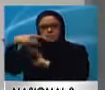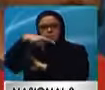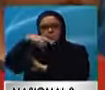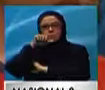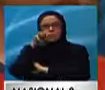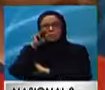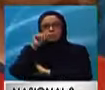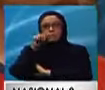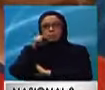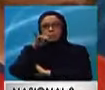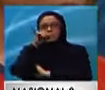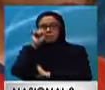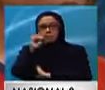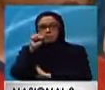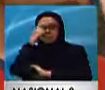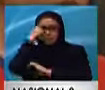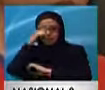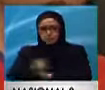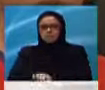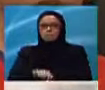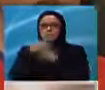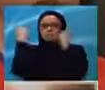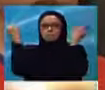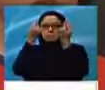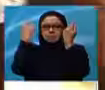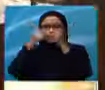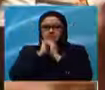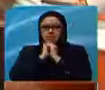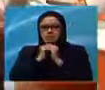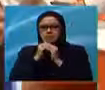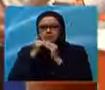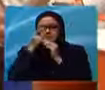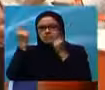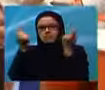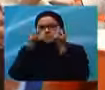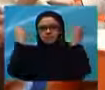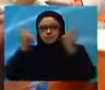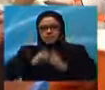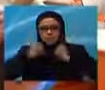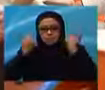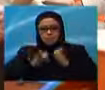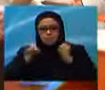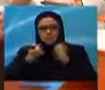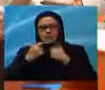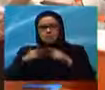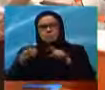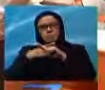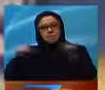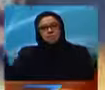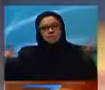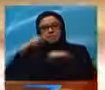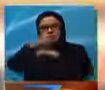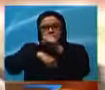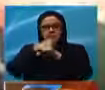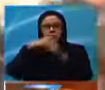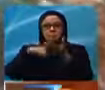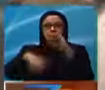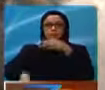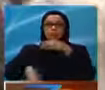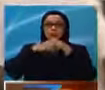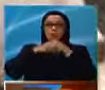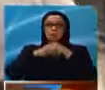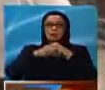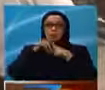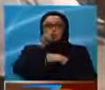minuman Tropicana sempena Aidilfitri. Kelainan tahun ini ialah penambahan laluan dari Kuala Lumpur ke Tumpat yang telah mula